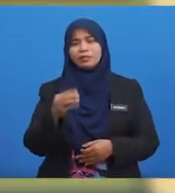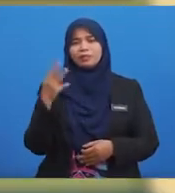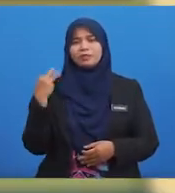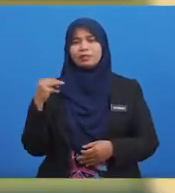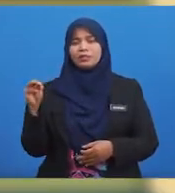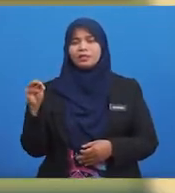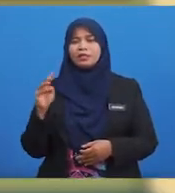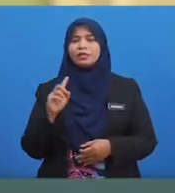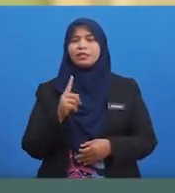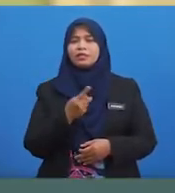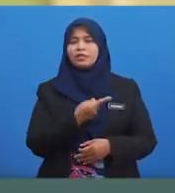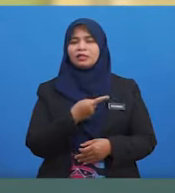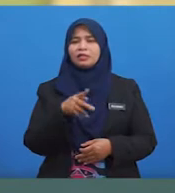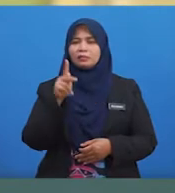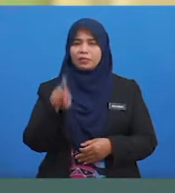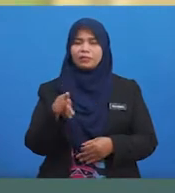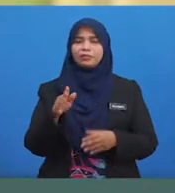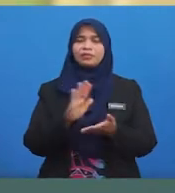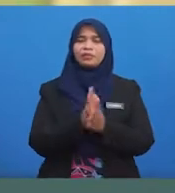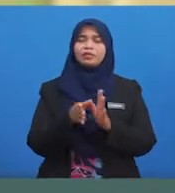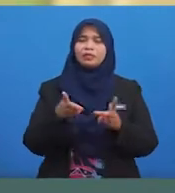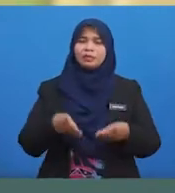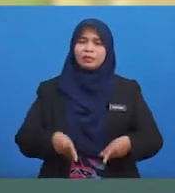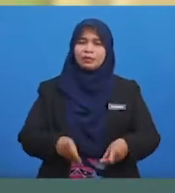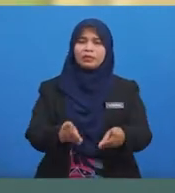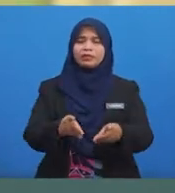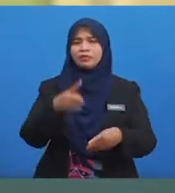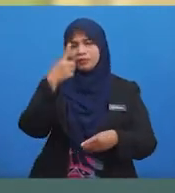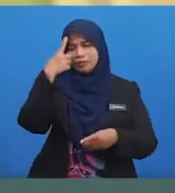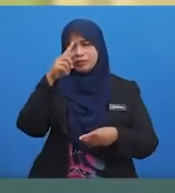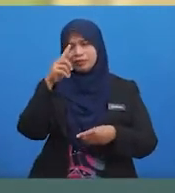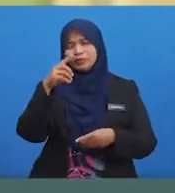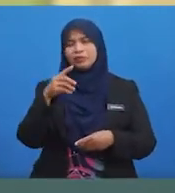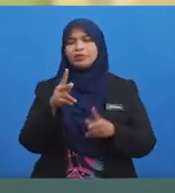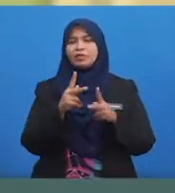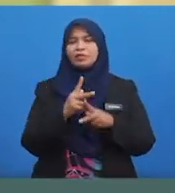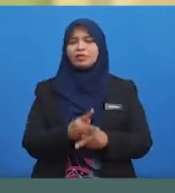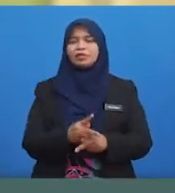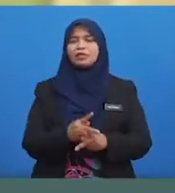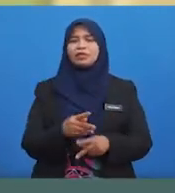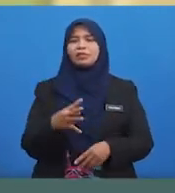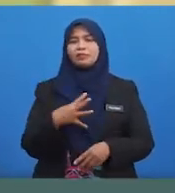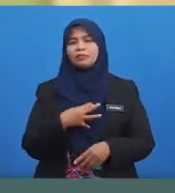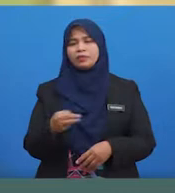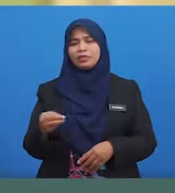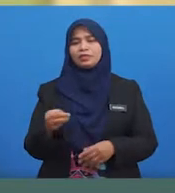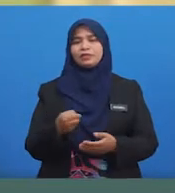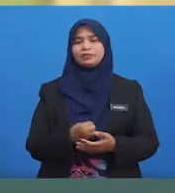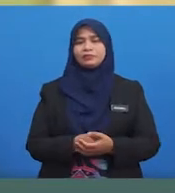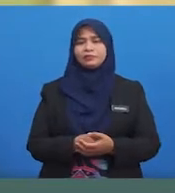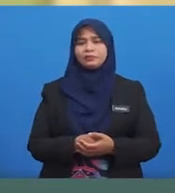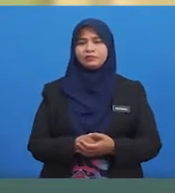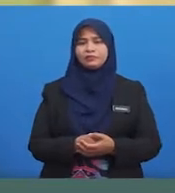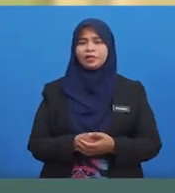perlu menjadi pendorong bagi meningkatkan minat dalam bidang yang disukai